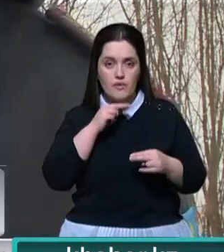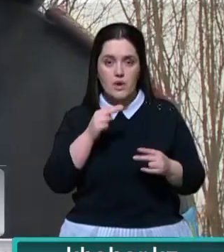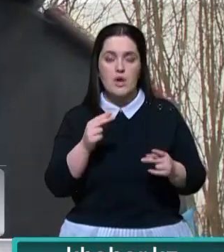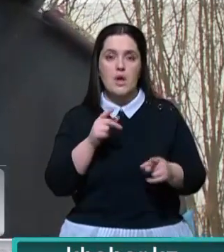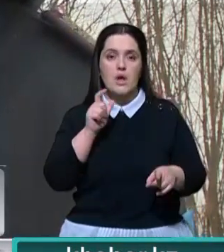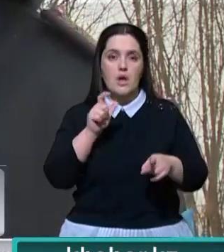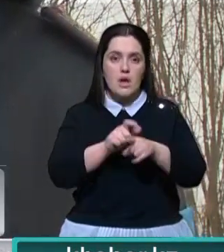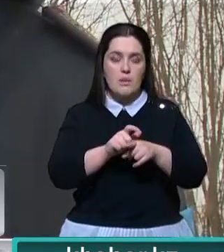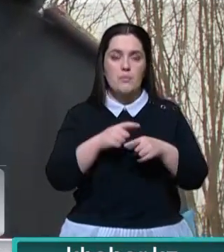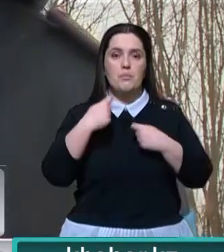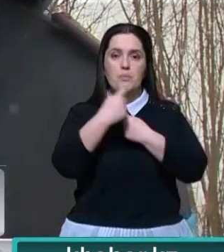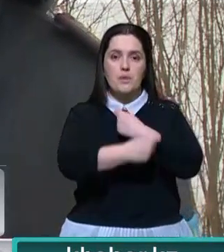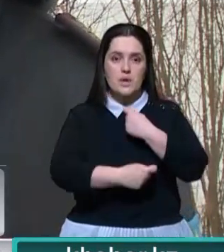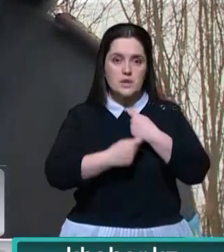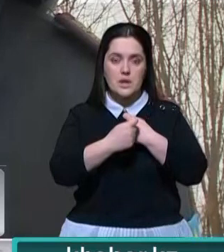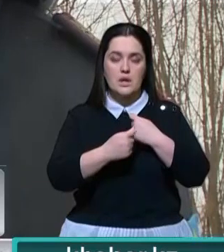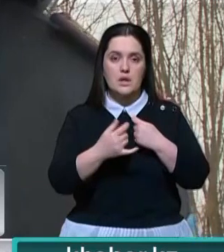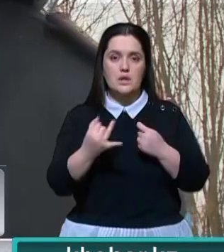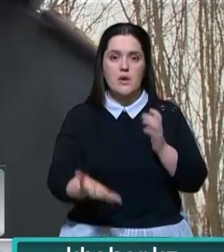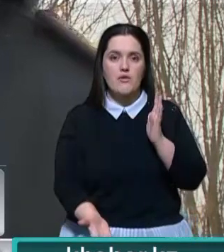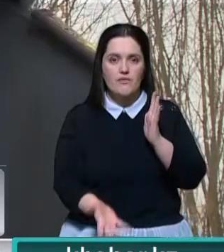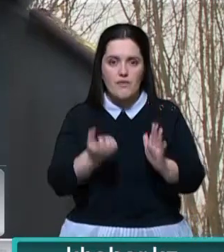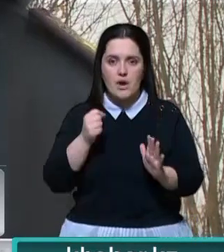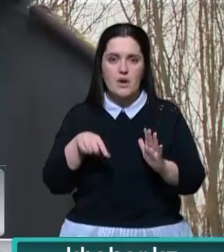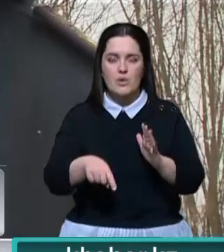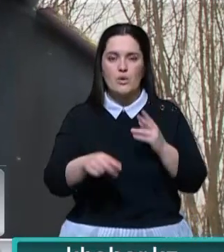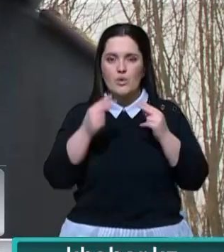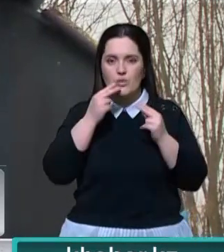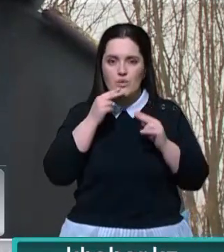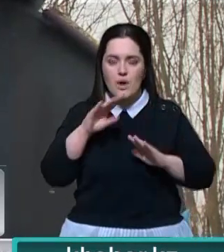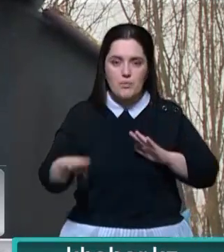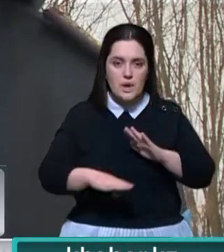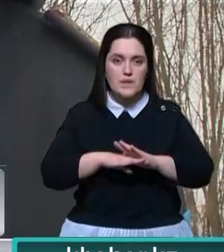подготовить инертный материал, из погребов достать продукты